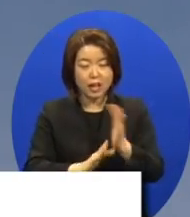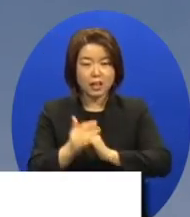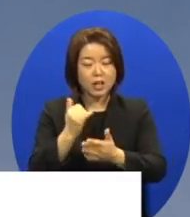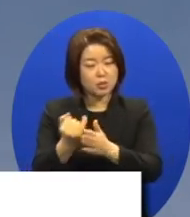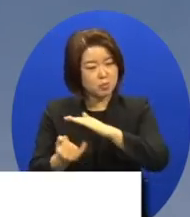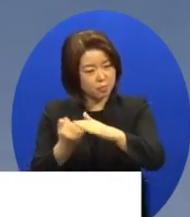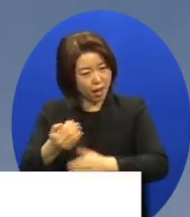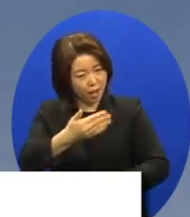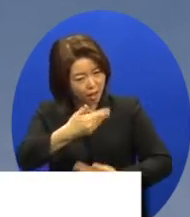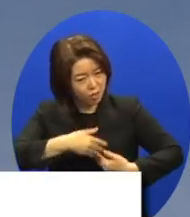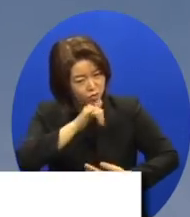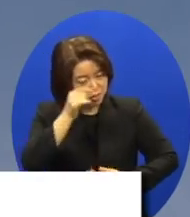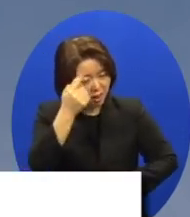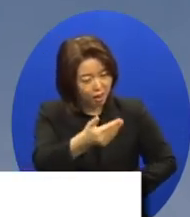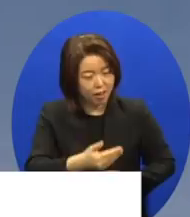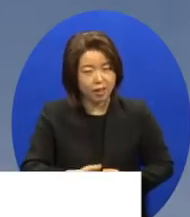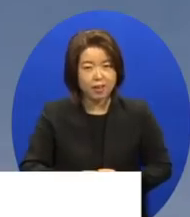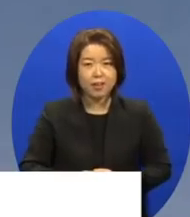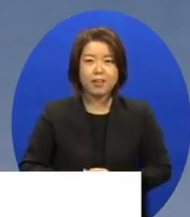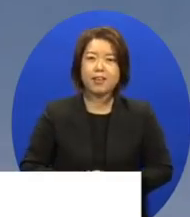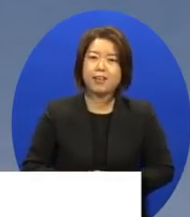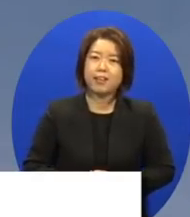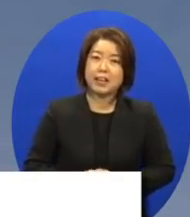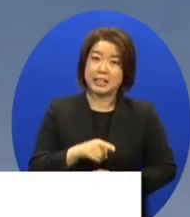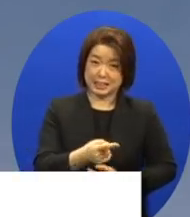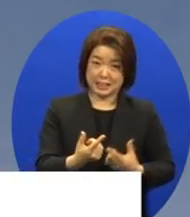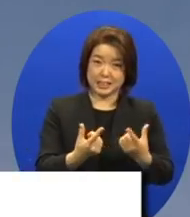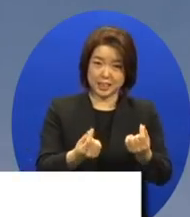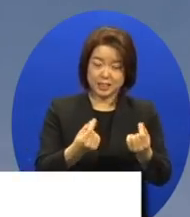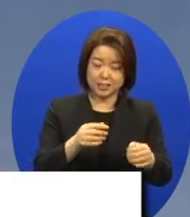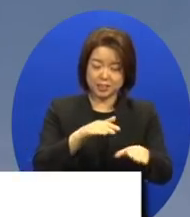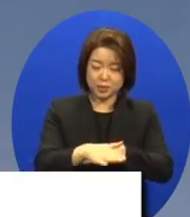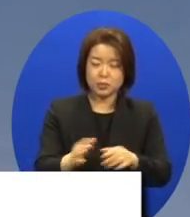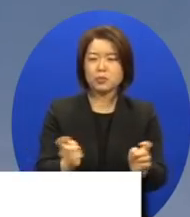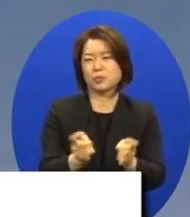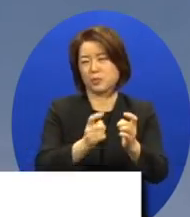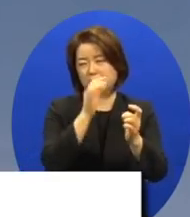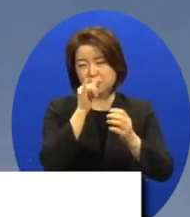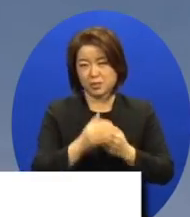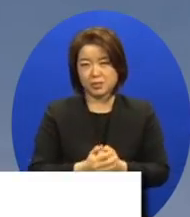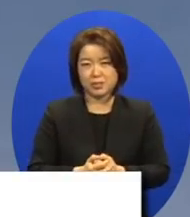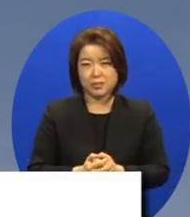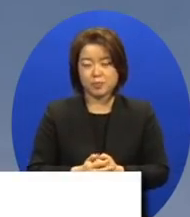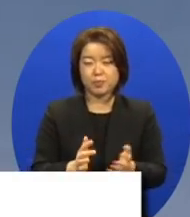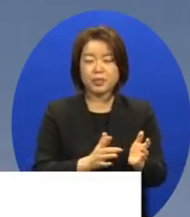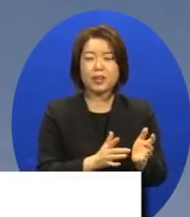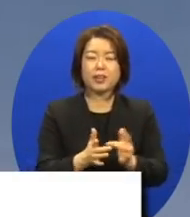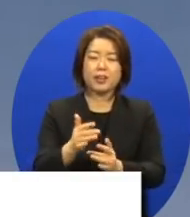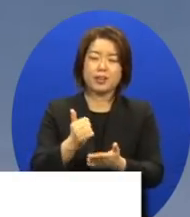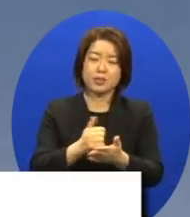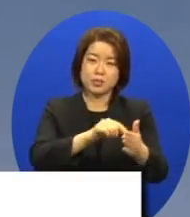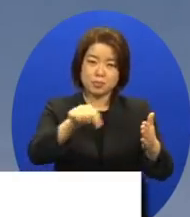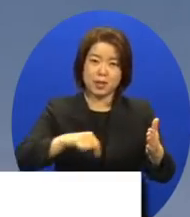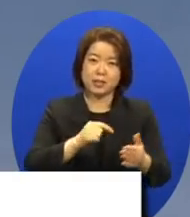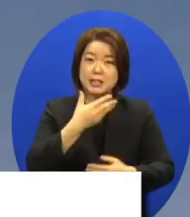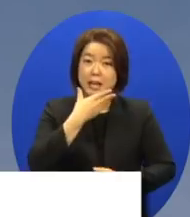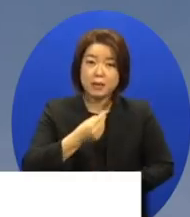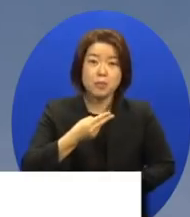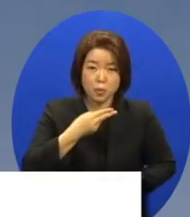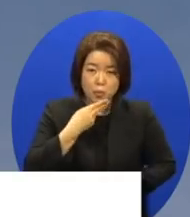사랑하는 거예요 자 기가 막히죠 예수님 안에서 행복하지 못하고